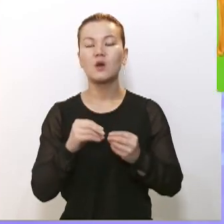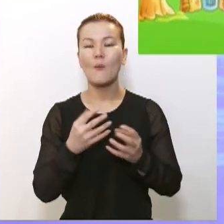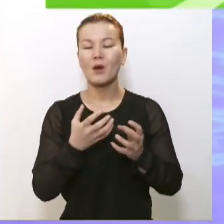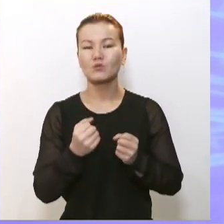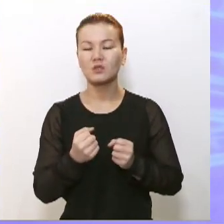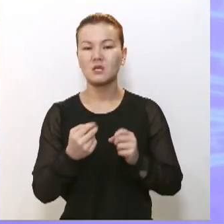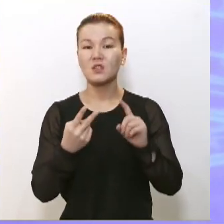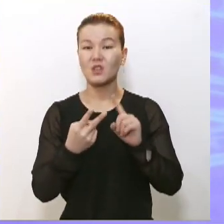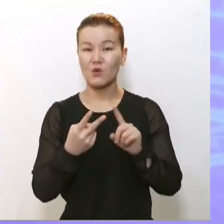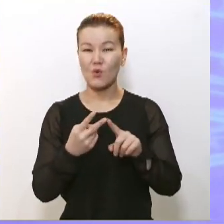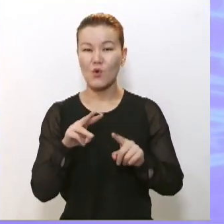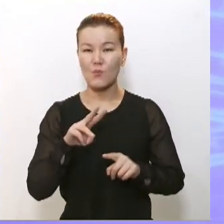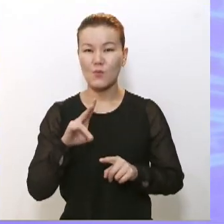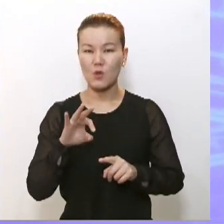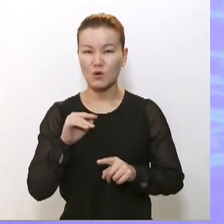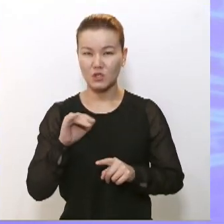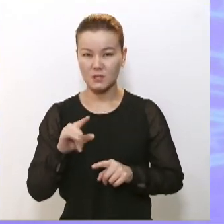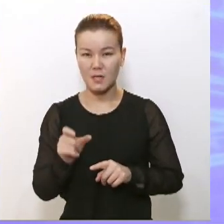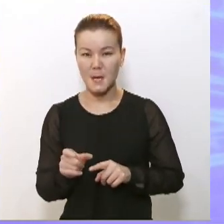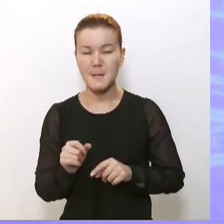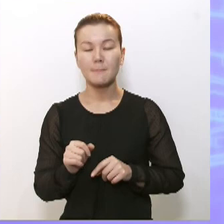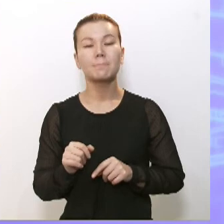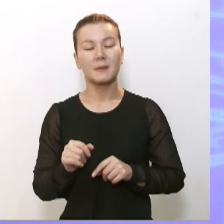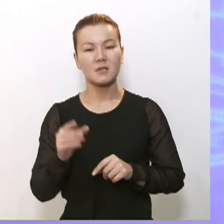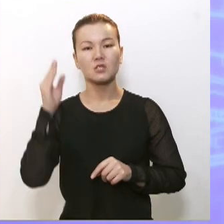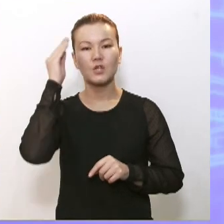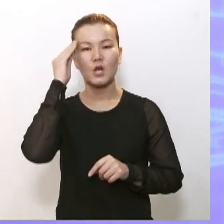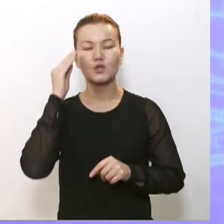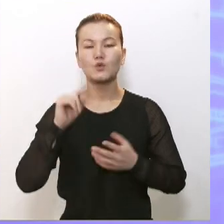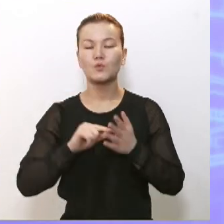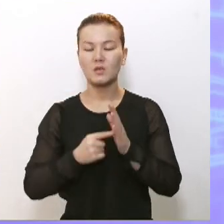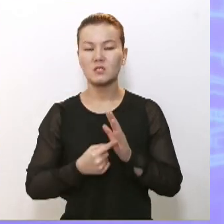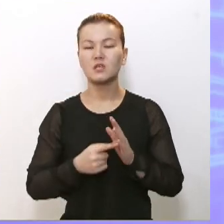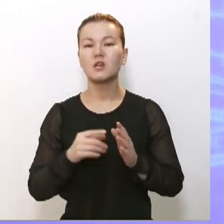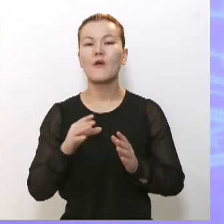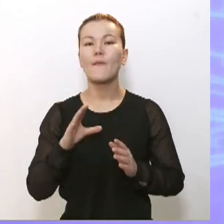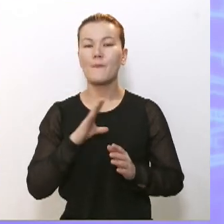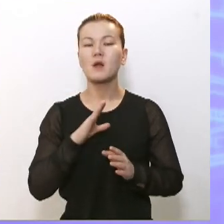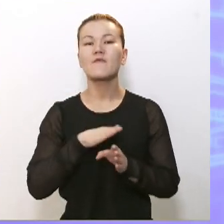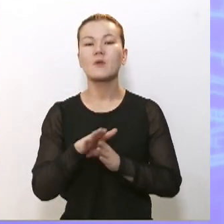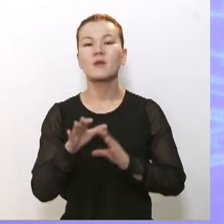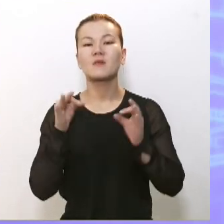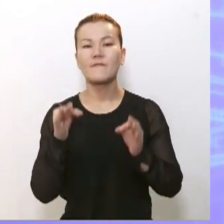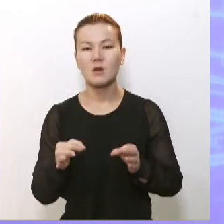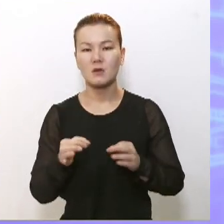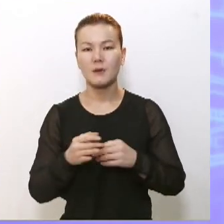второй множитель значить умножение было выполнено верно